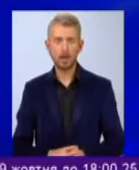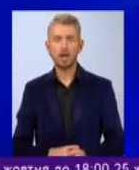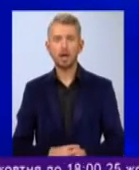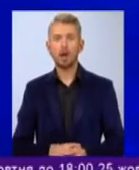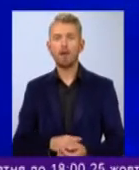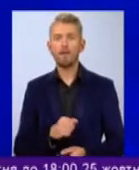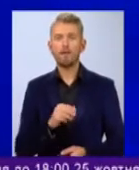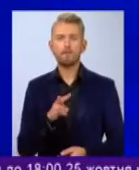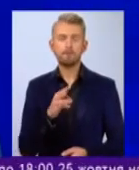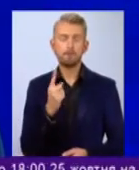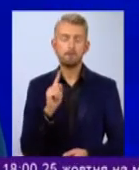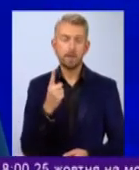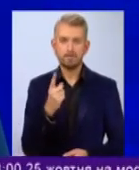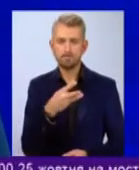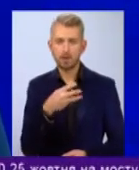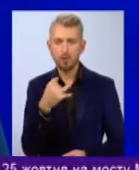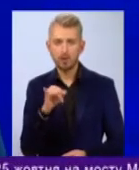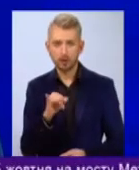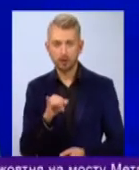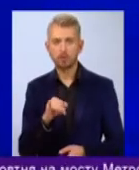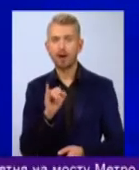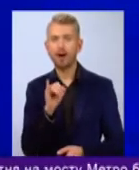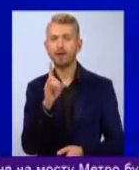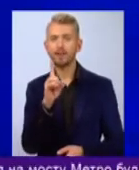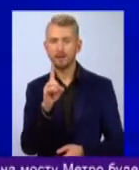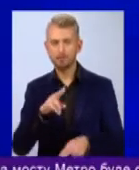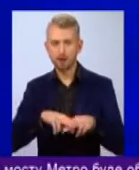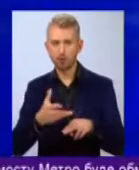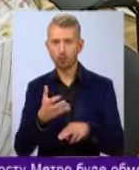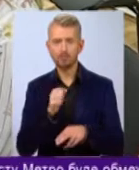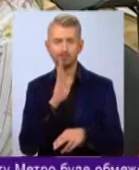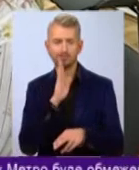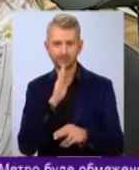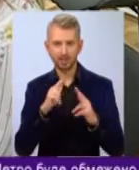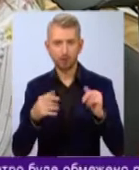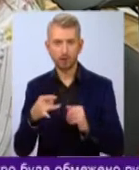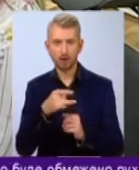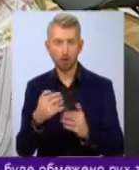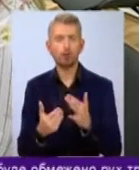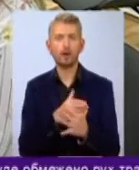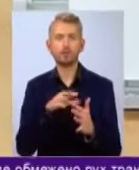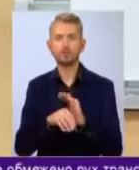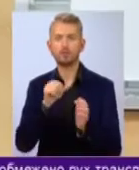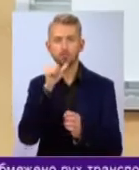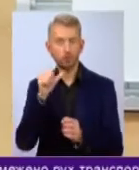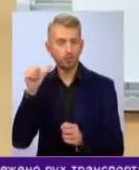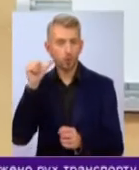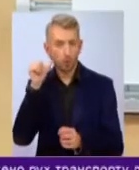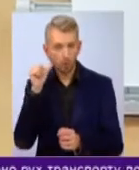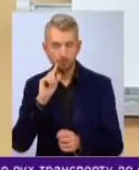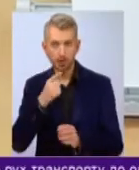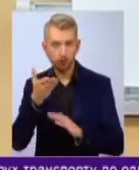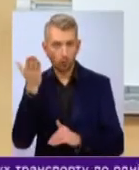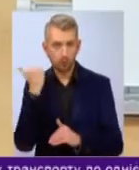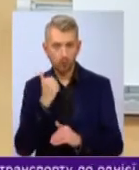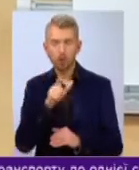Мільйонний ID-паспорт отримала мешканка Дніпровського району столиці. Новацію для українців запровадили лише рік тому. І в міграційній службі зазначають, що